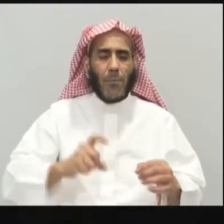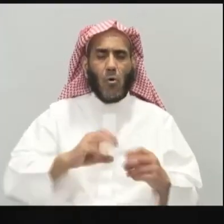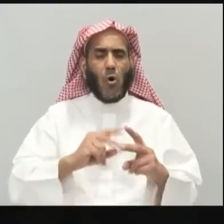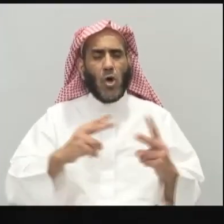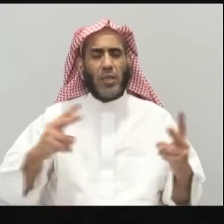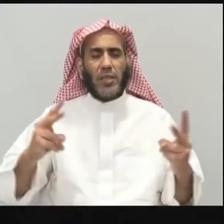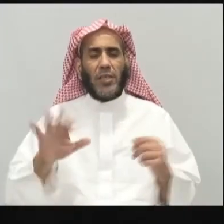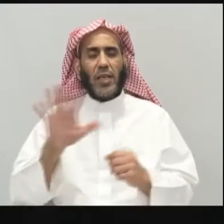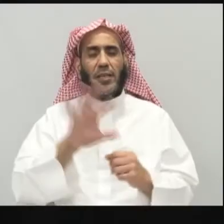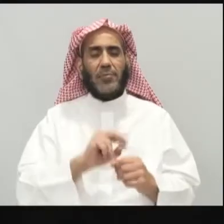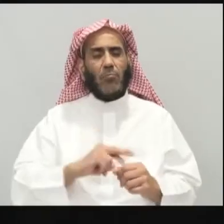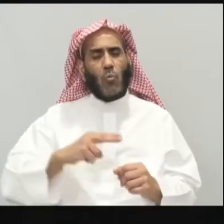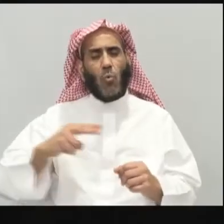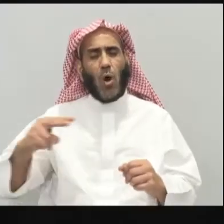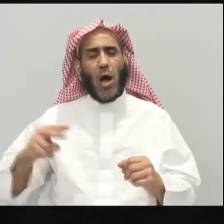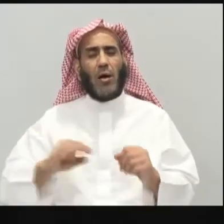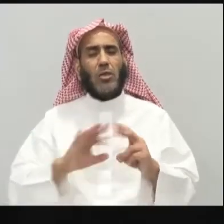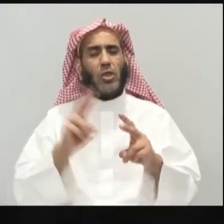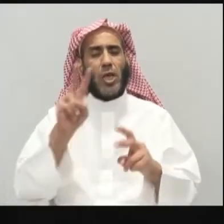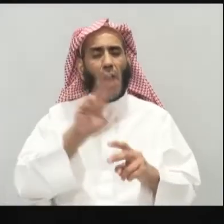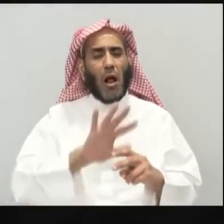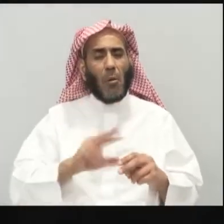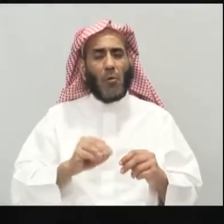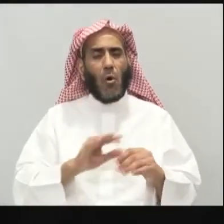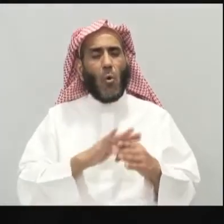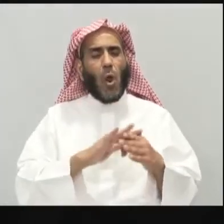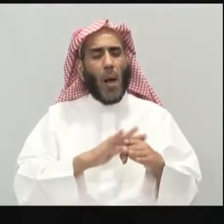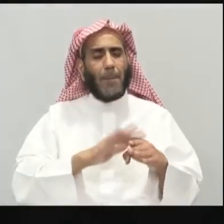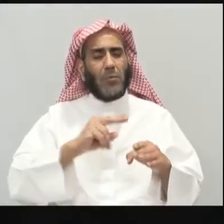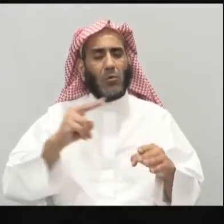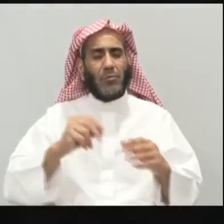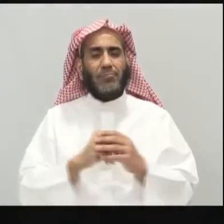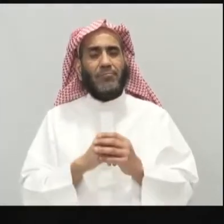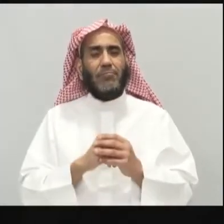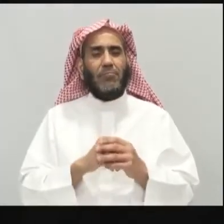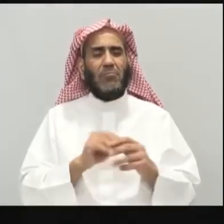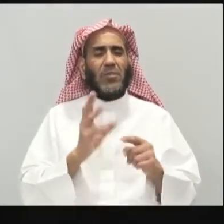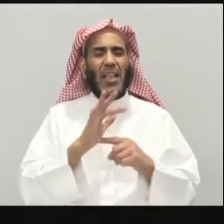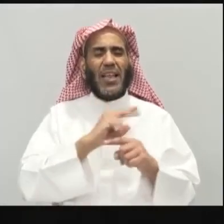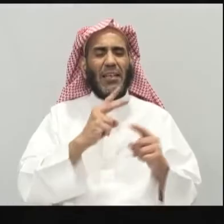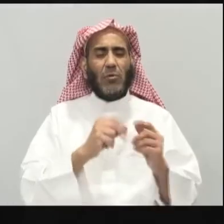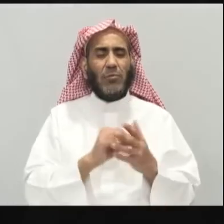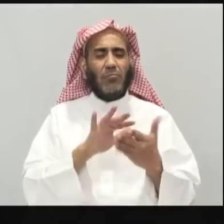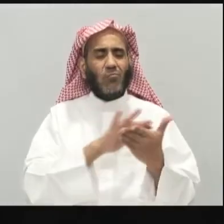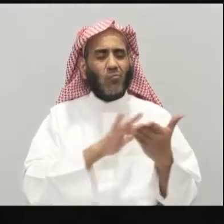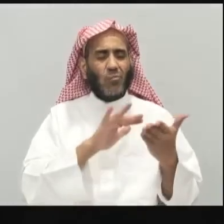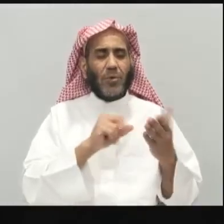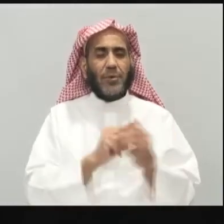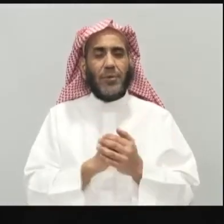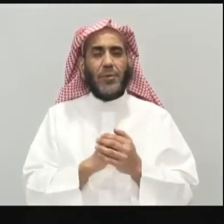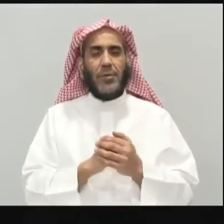عده تشكيلات او عده اشكال مختلفه وملامس مختلفه او نقول تاثيرات مختلفه من